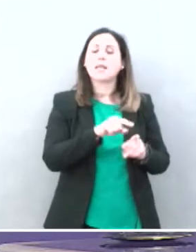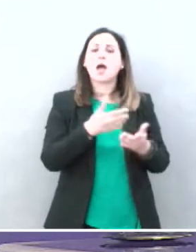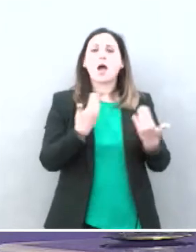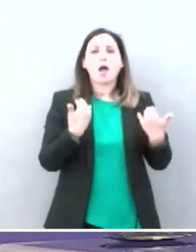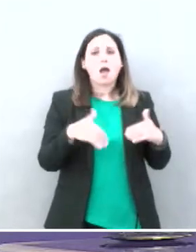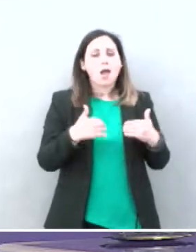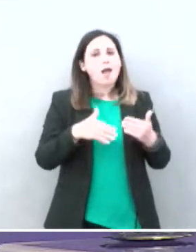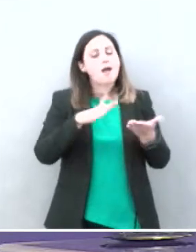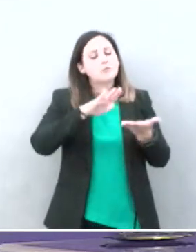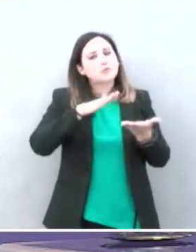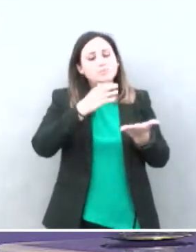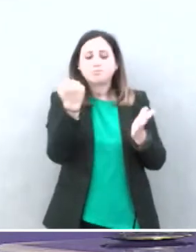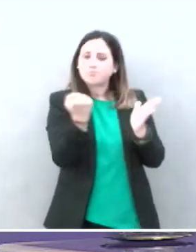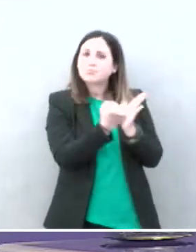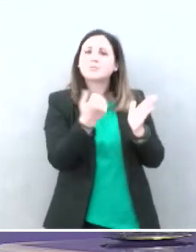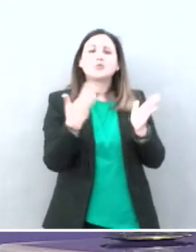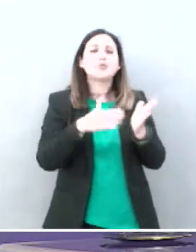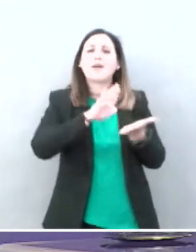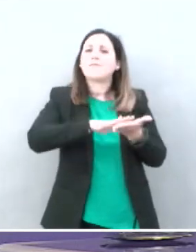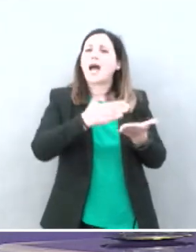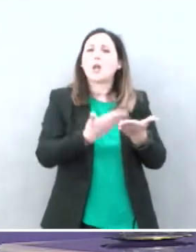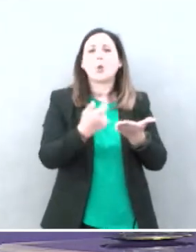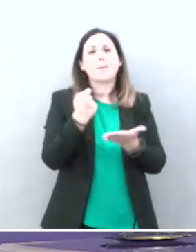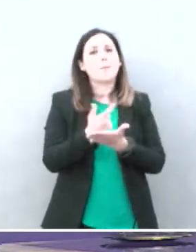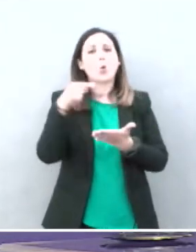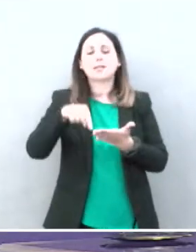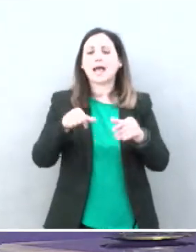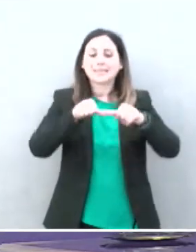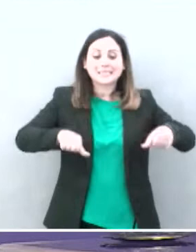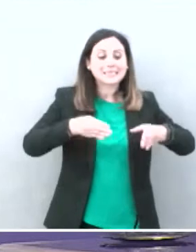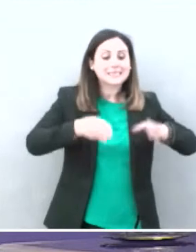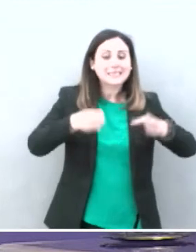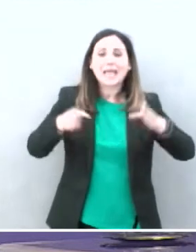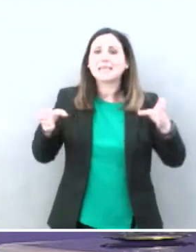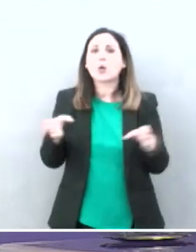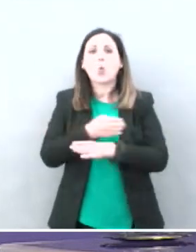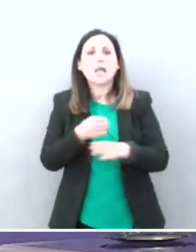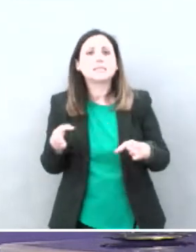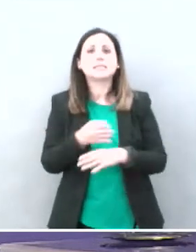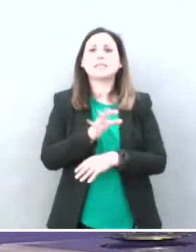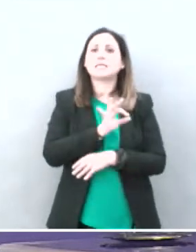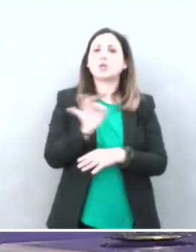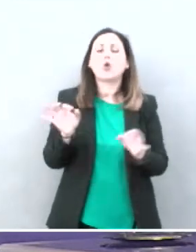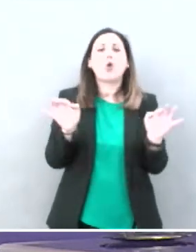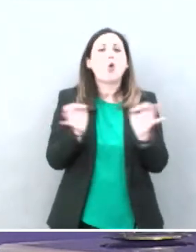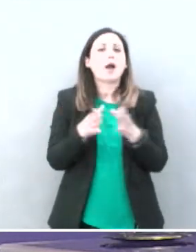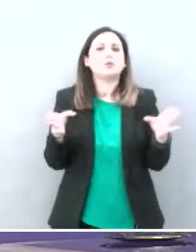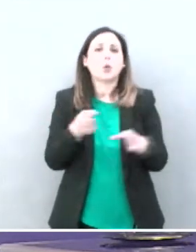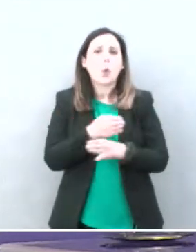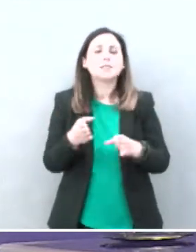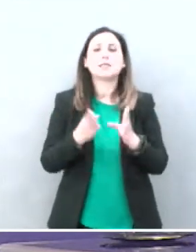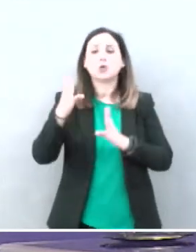più importante che noi in ogni sede, in ogni momento, nei confronti internazionali, riusciamo in qualche